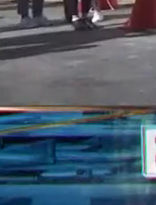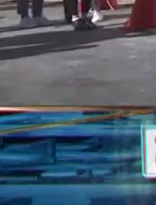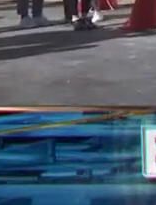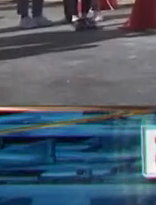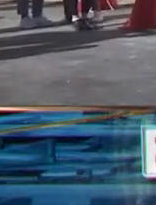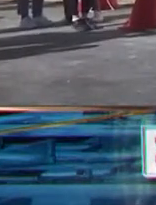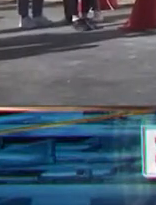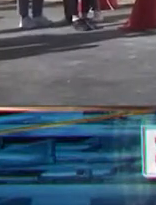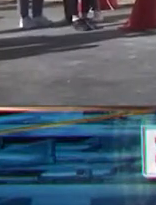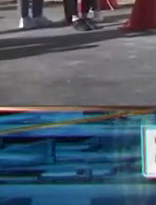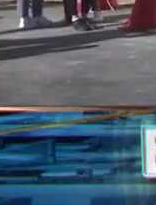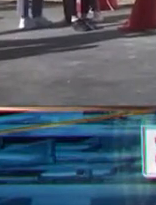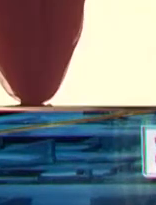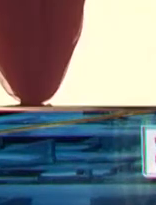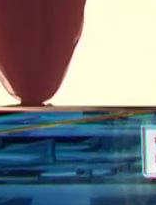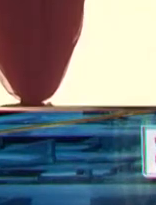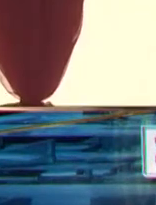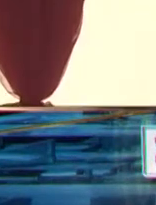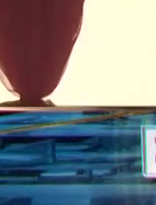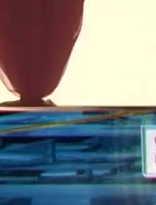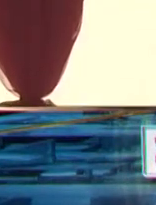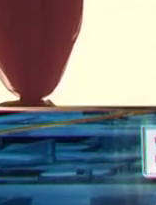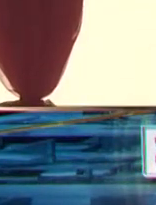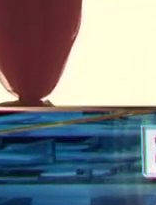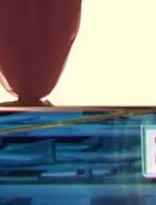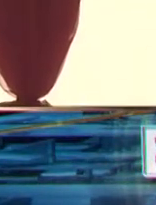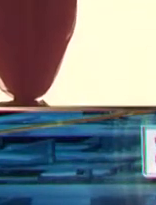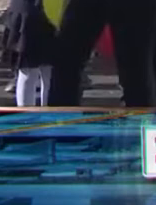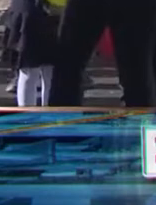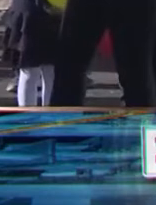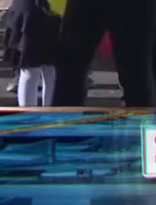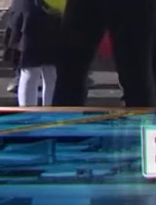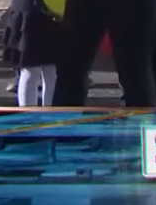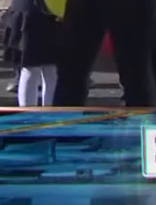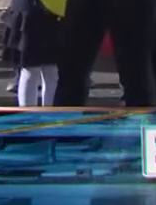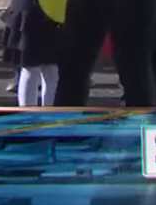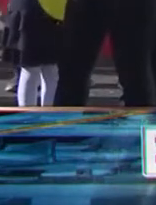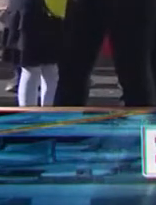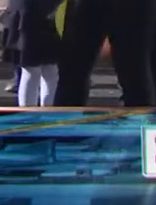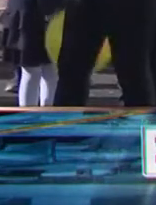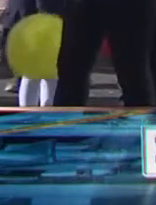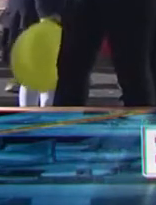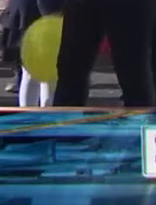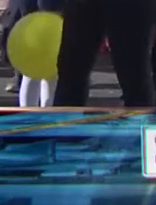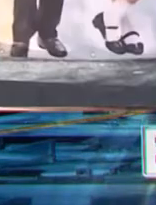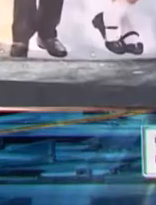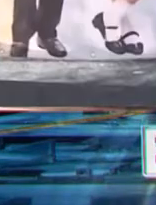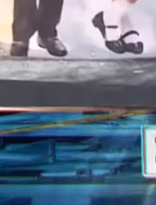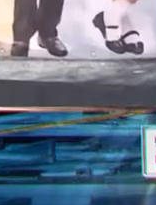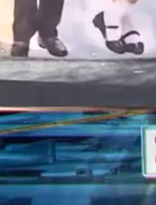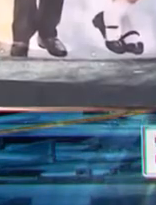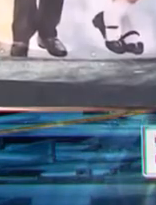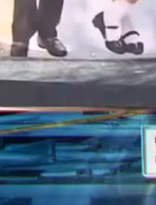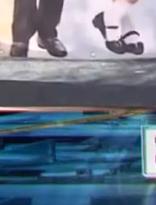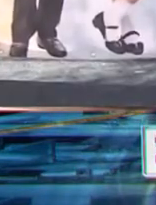Кербұлақ ауданындағы Сарбастау ауылында 640 орындық мектеп жаңаланып, су жаңа спорт алаңы ашылды. Ауыл тұрғындары қуанышына көшпелі